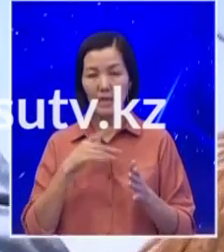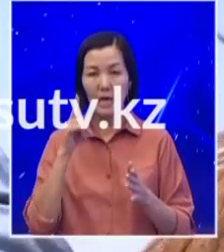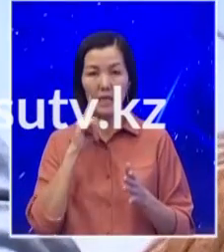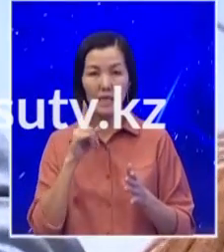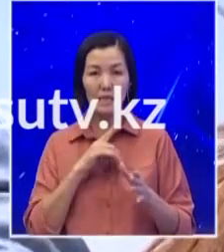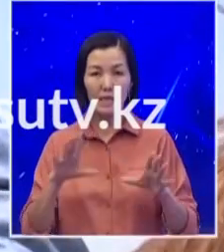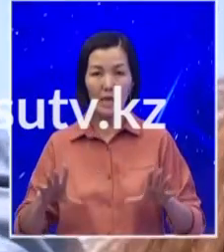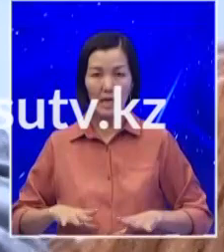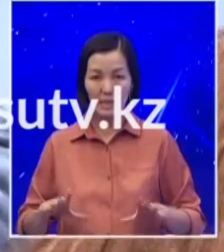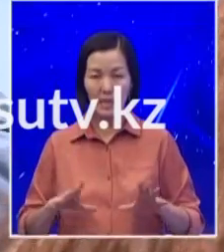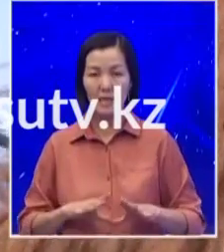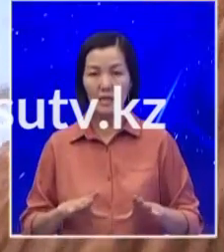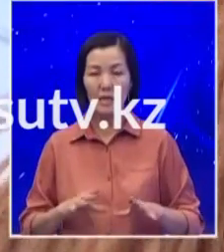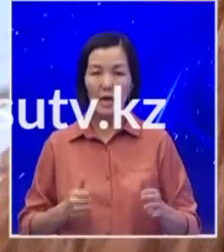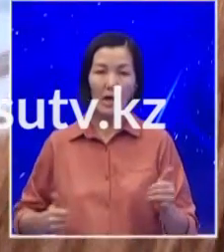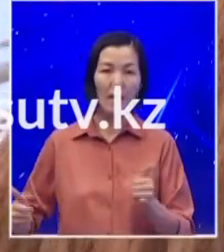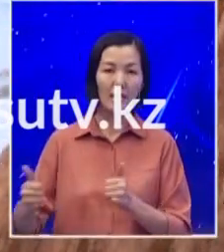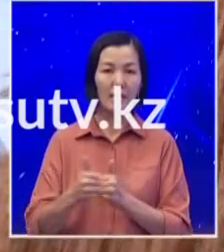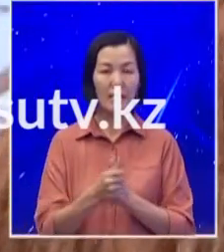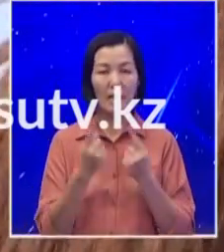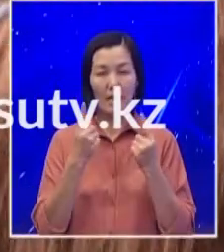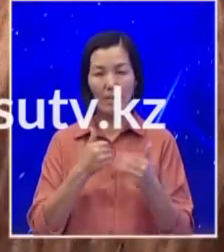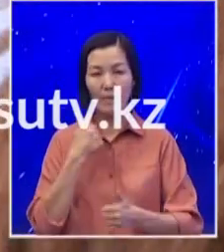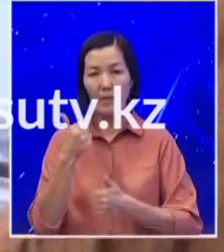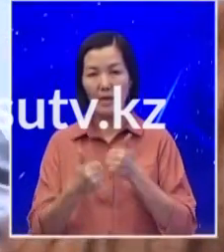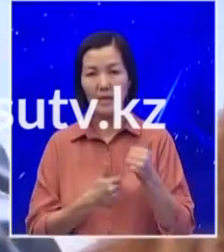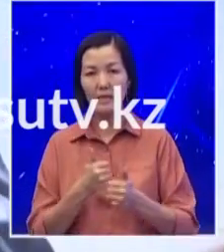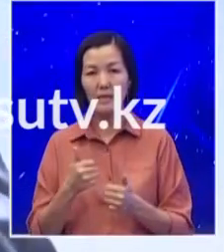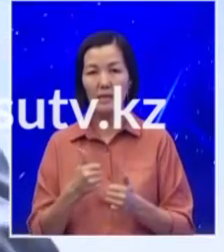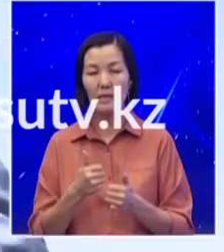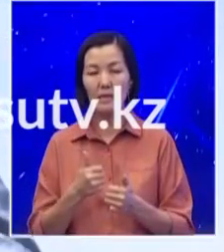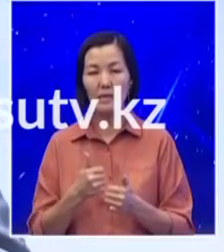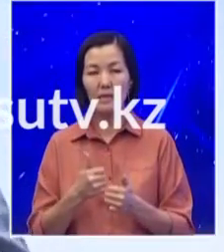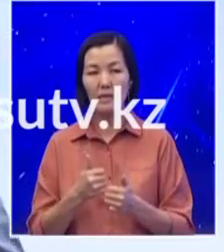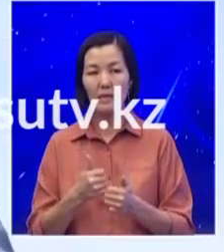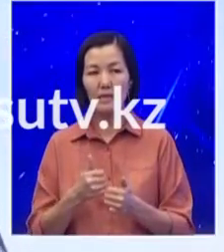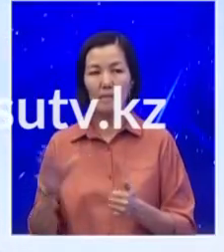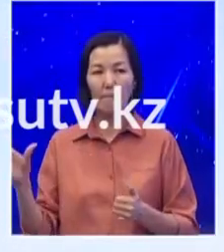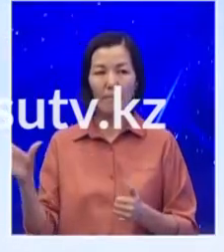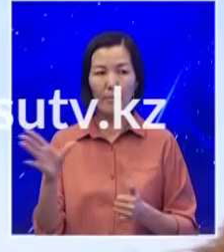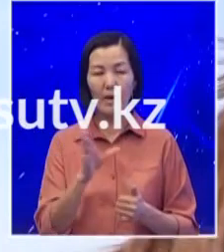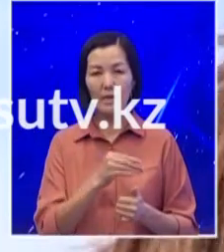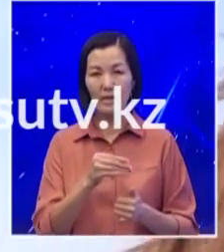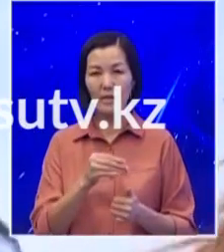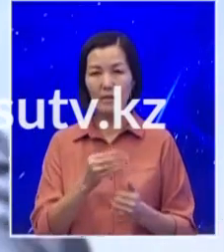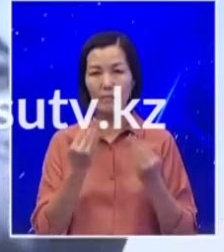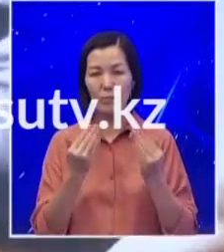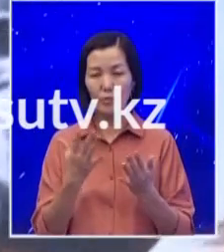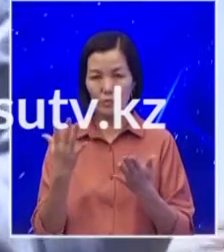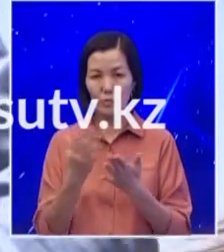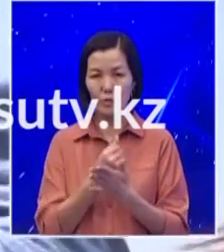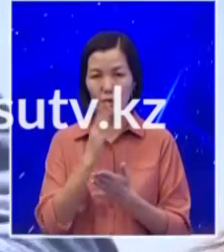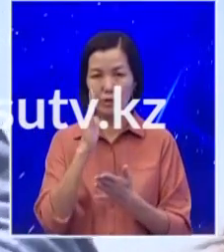өзіміздің Қазақстанда туған қолтумаларымызда аламан бәйгеде әсіресе өзіміздің Қазақстанда туған қолтумалардың бәрі Алла бұйырса бүгін бақтарын